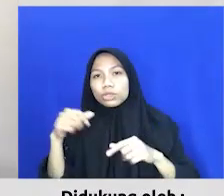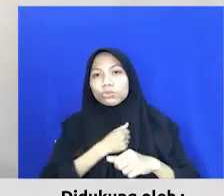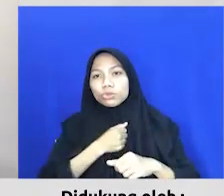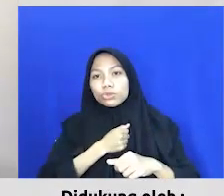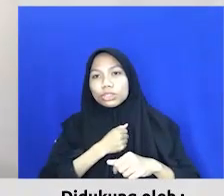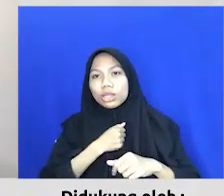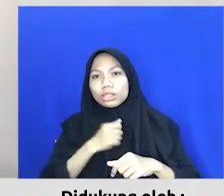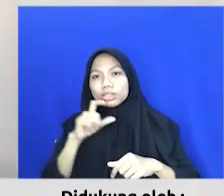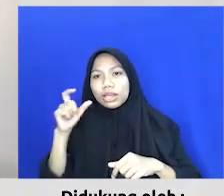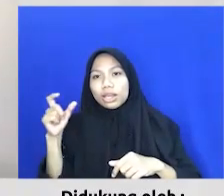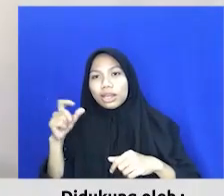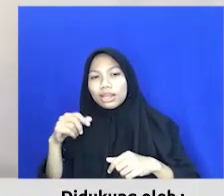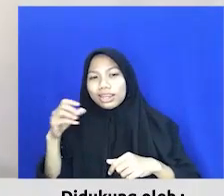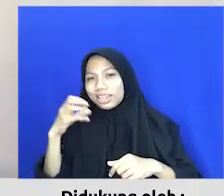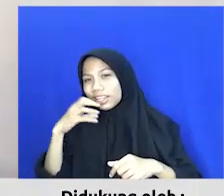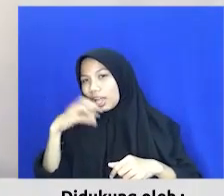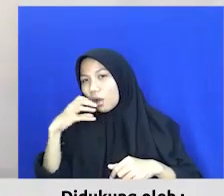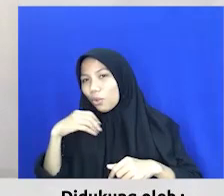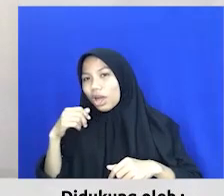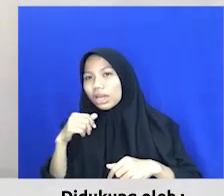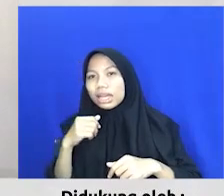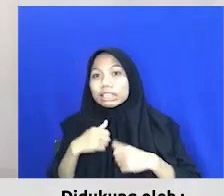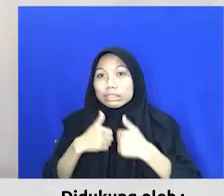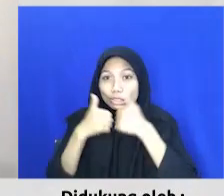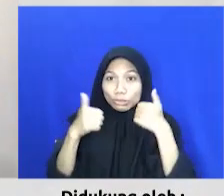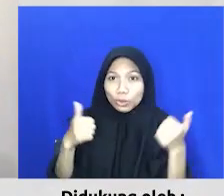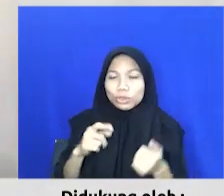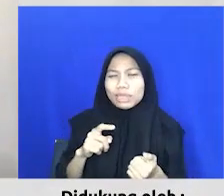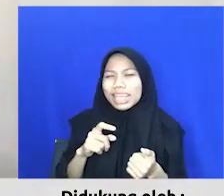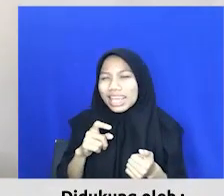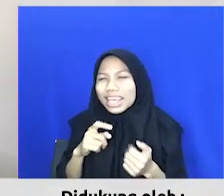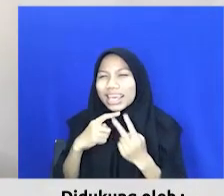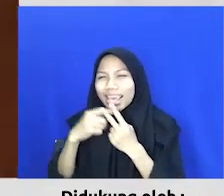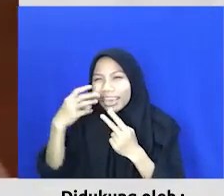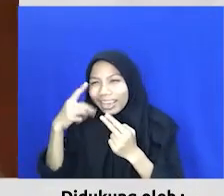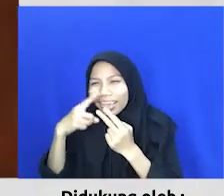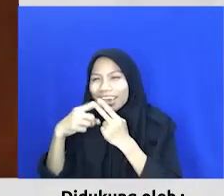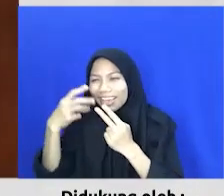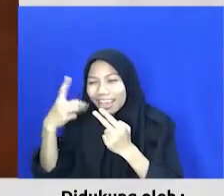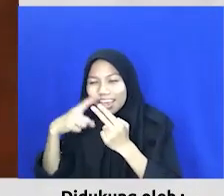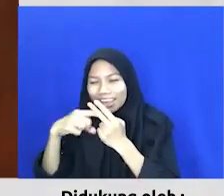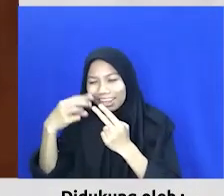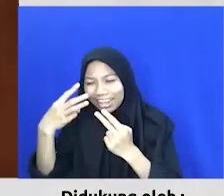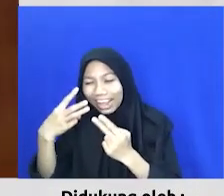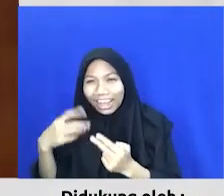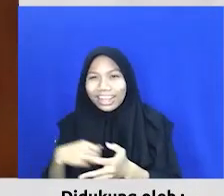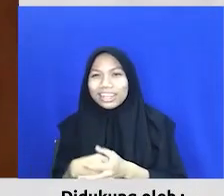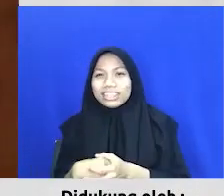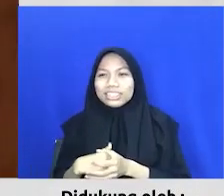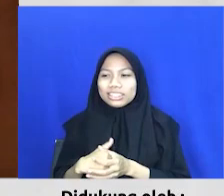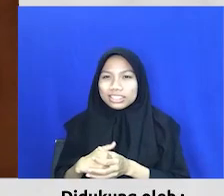Nah siapa yang berpengaruh? Pak Hatta atau apa ya? Tapi setelah itu baru bioskop-bioskop